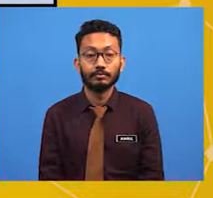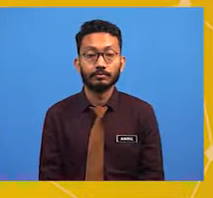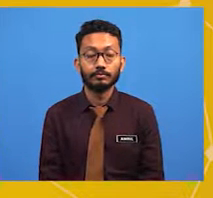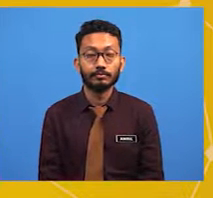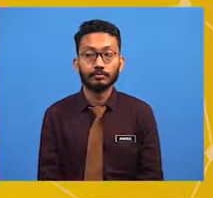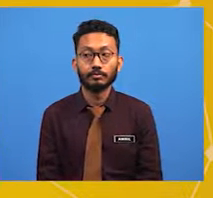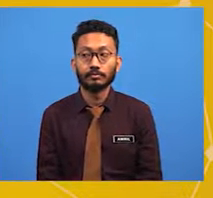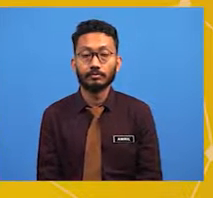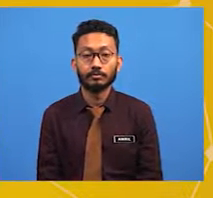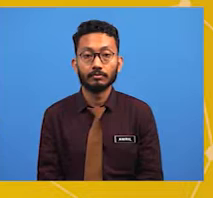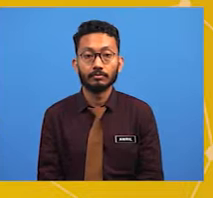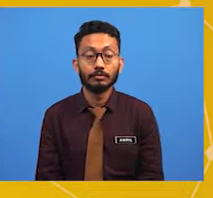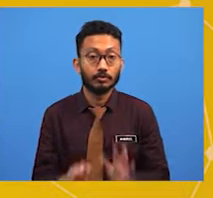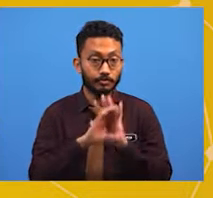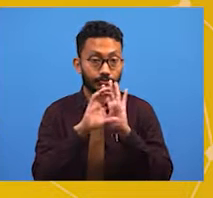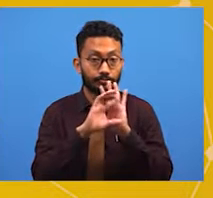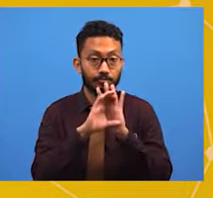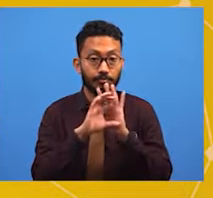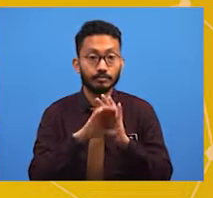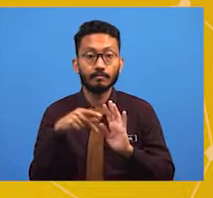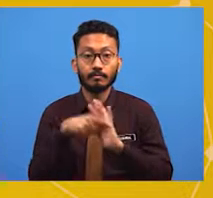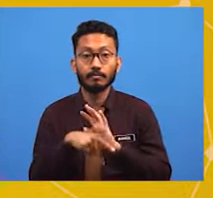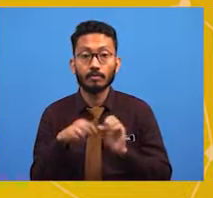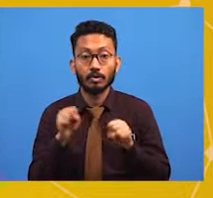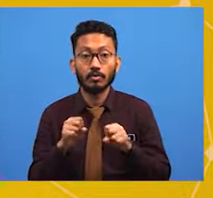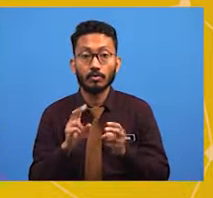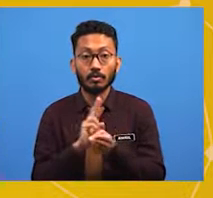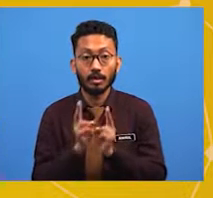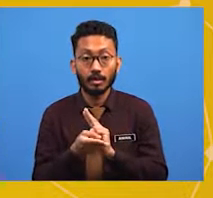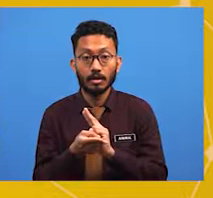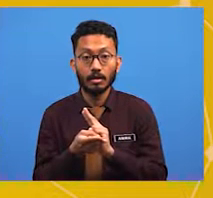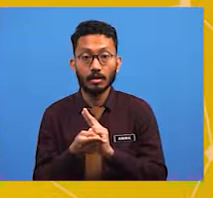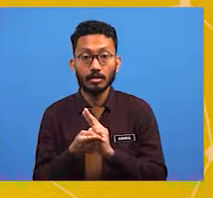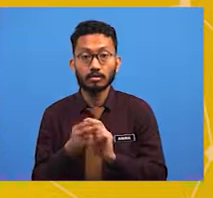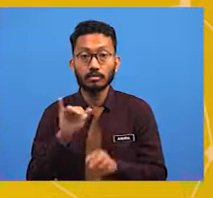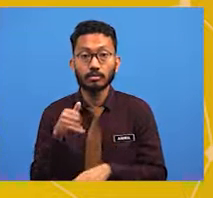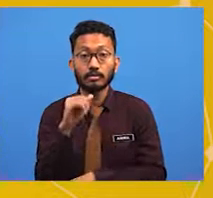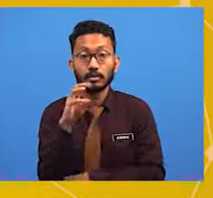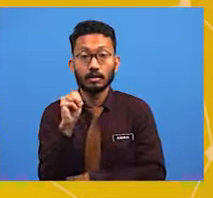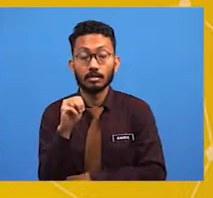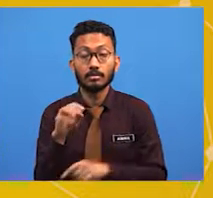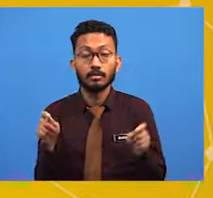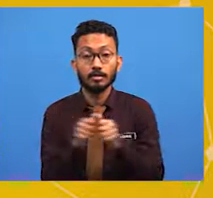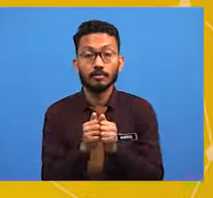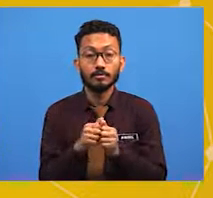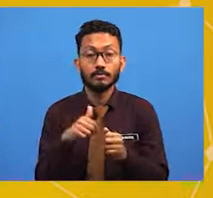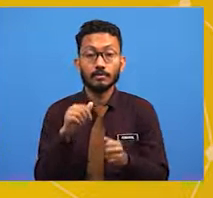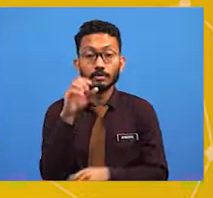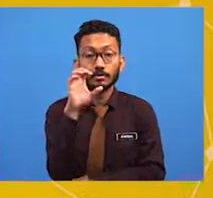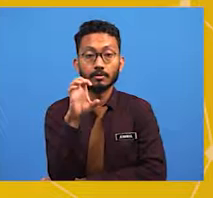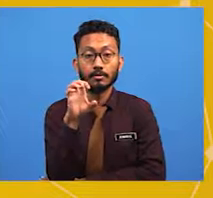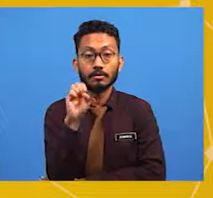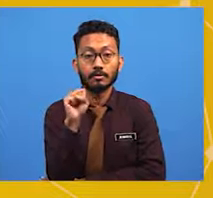Sebagai contoh, pemboleh ubah jejari sama dengan INT dalam kurungan 7.